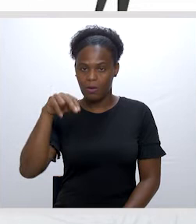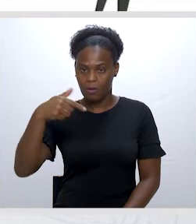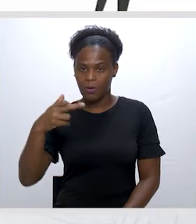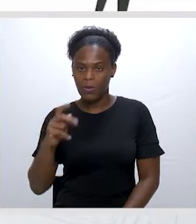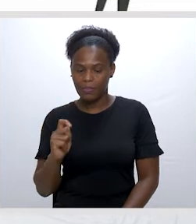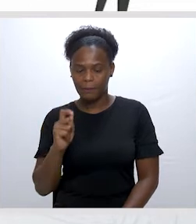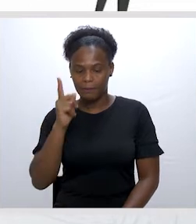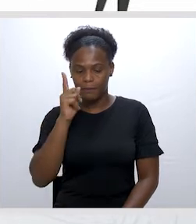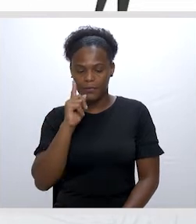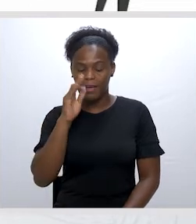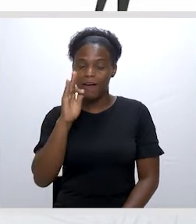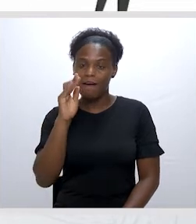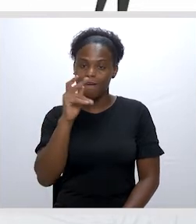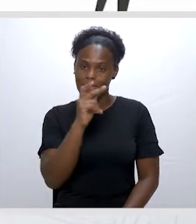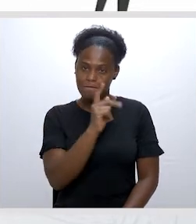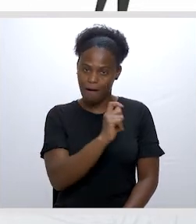femme de ménage,